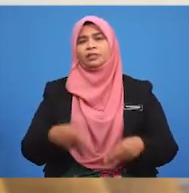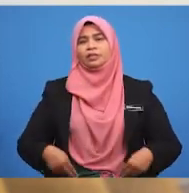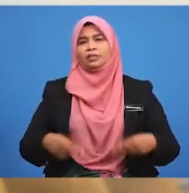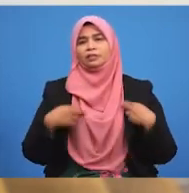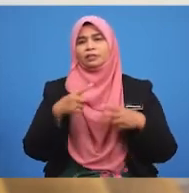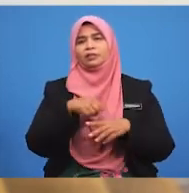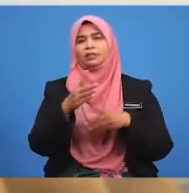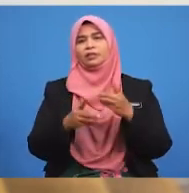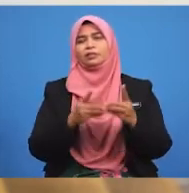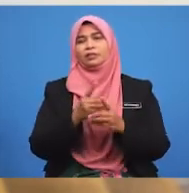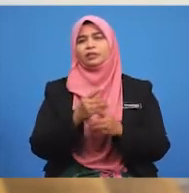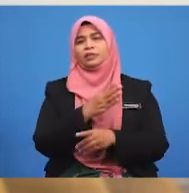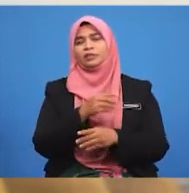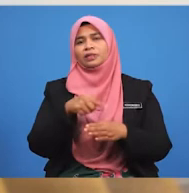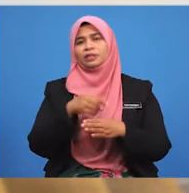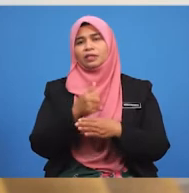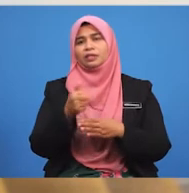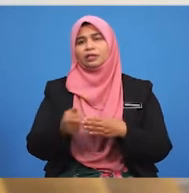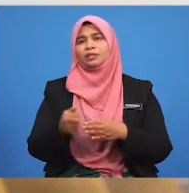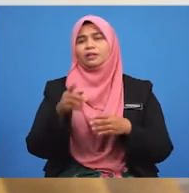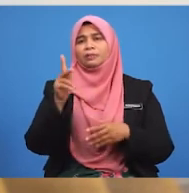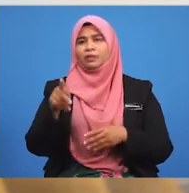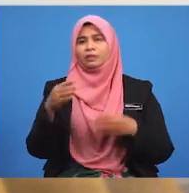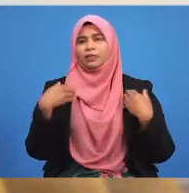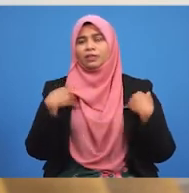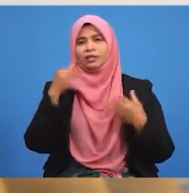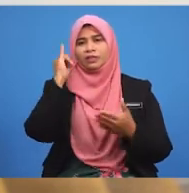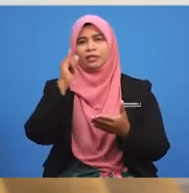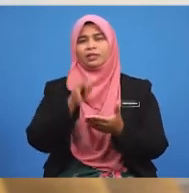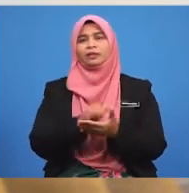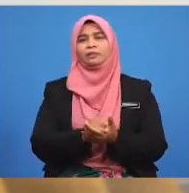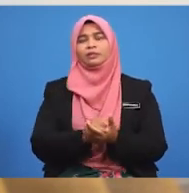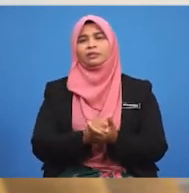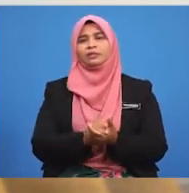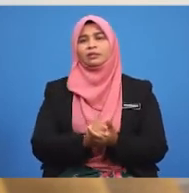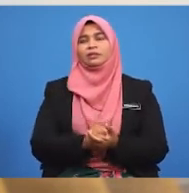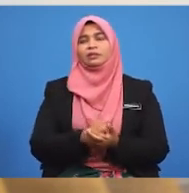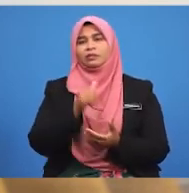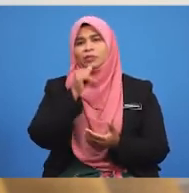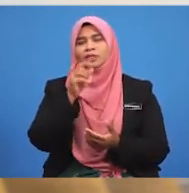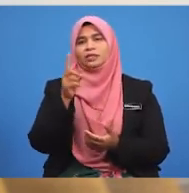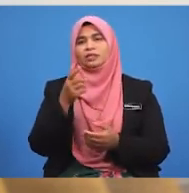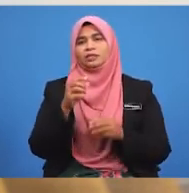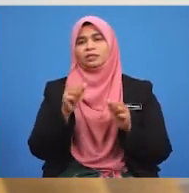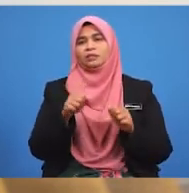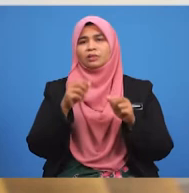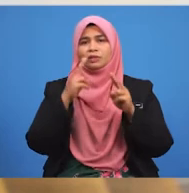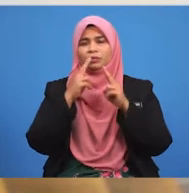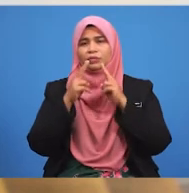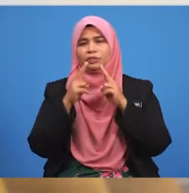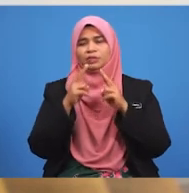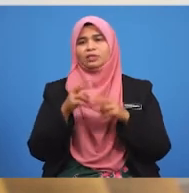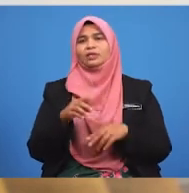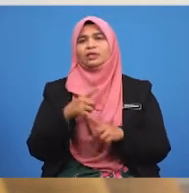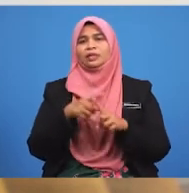kita perlu mempunyai iman. Iman bukan sekadar dilafaz dan diyakini dalam ikrar kita, akan